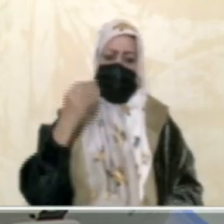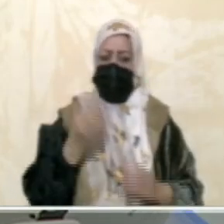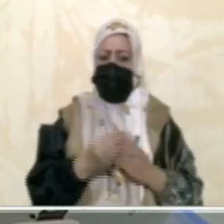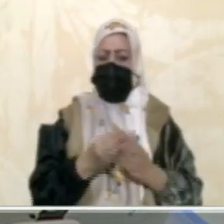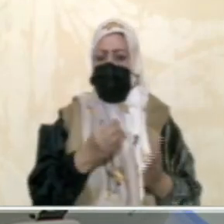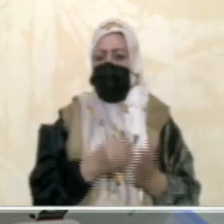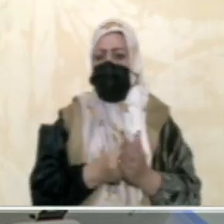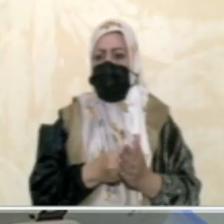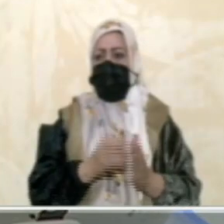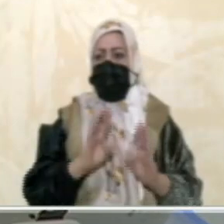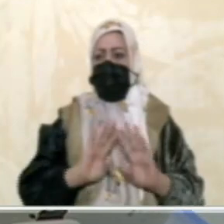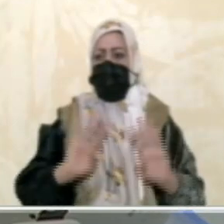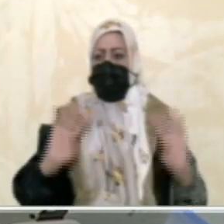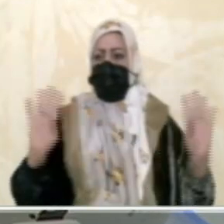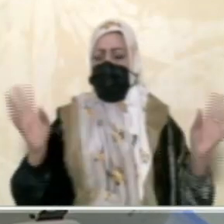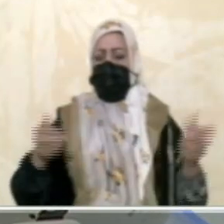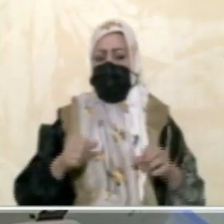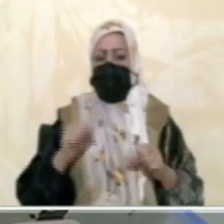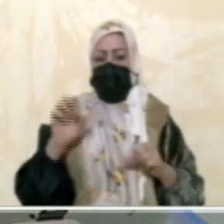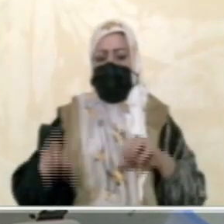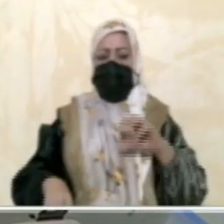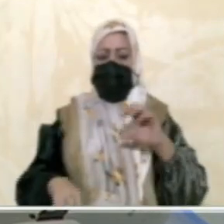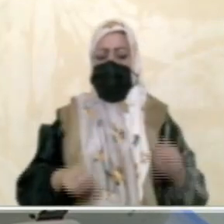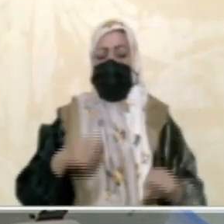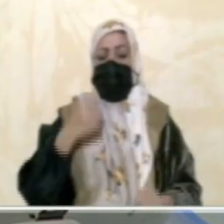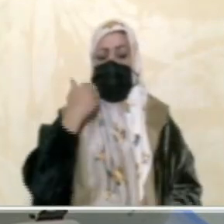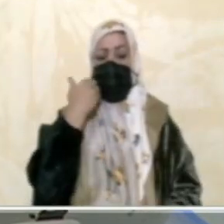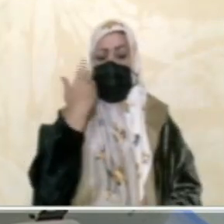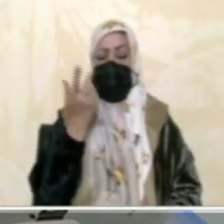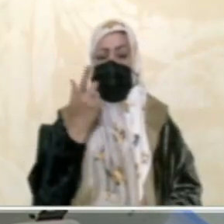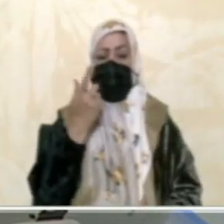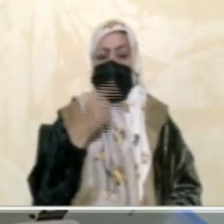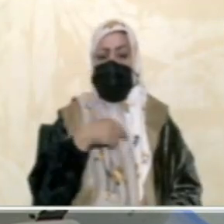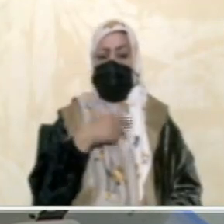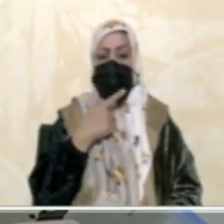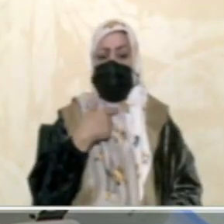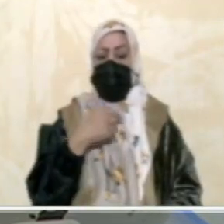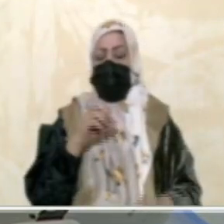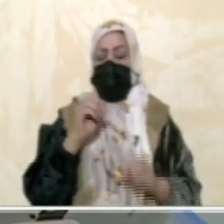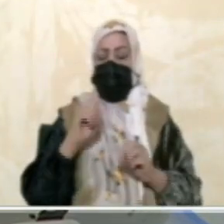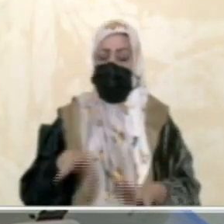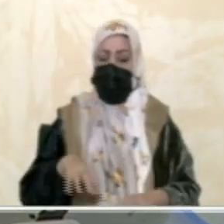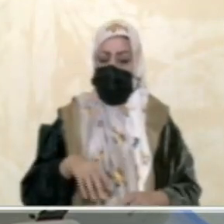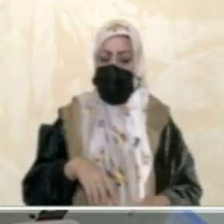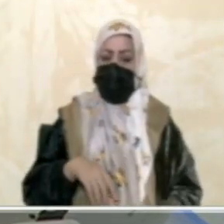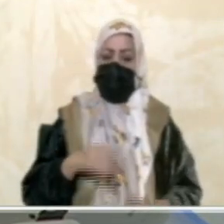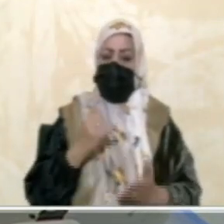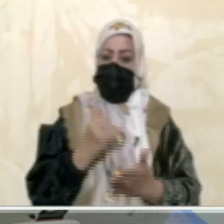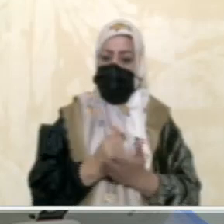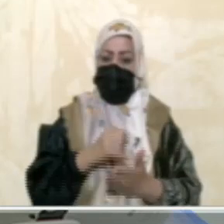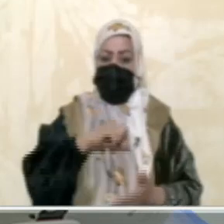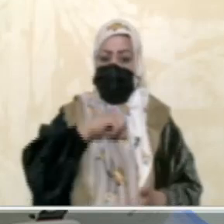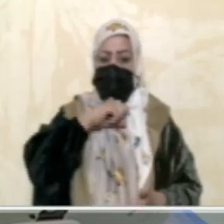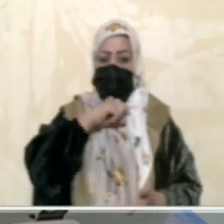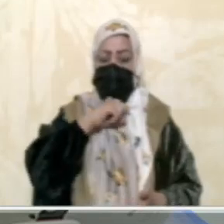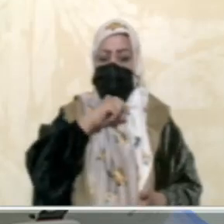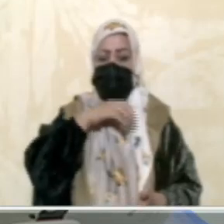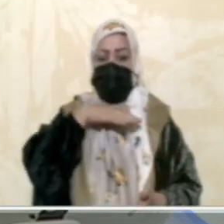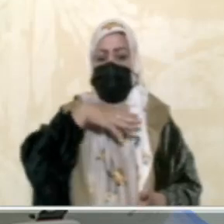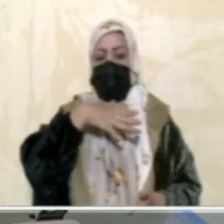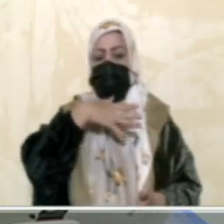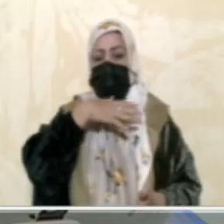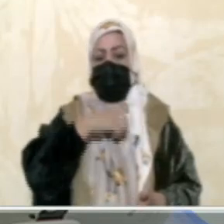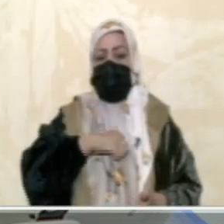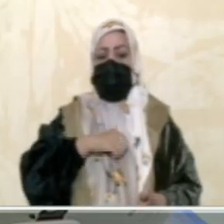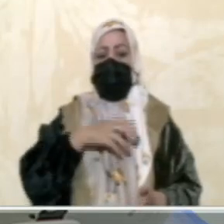هذه الفضائل نعم ثبت عن النبي صلى الله عليه وسلم والحديث في سنن الترمذي انه